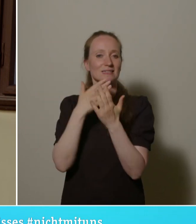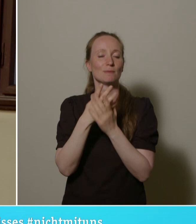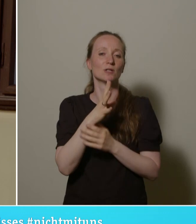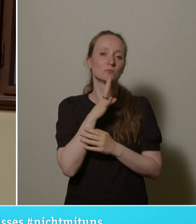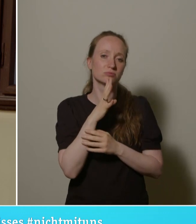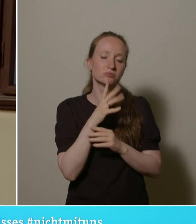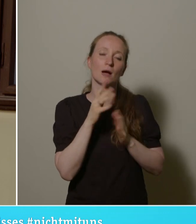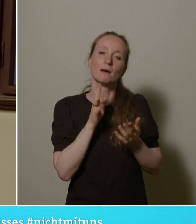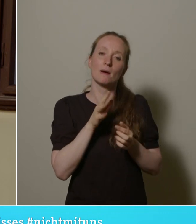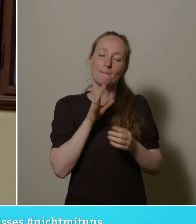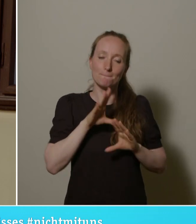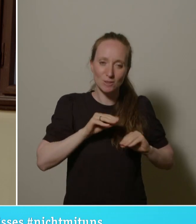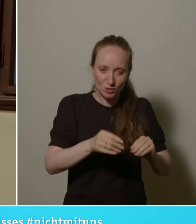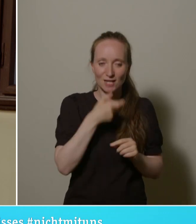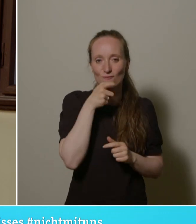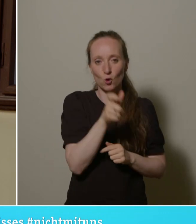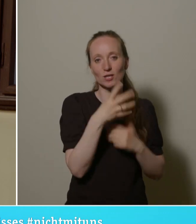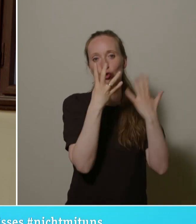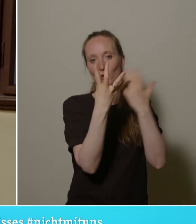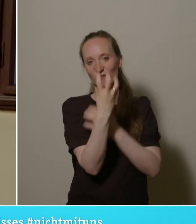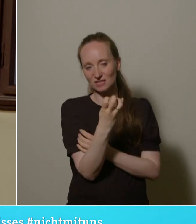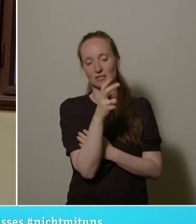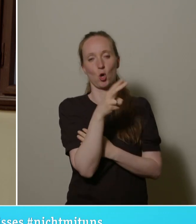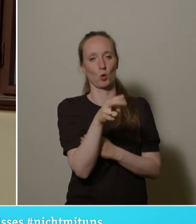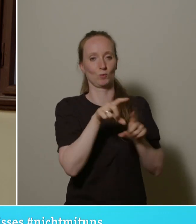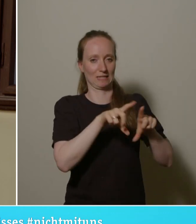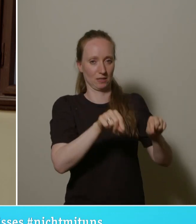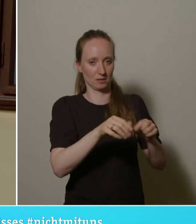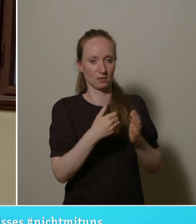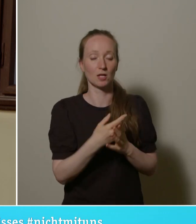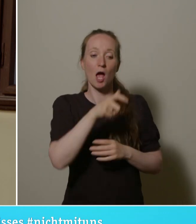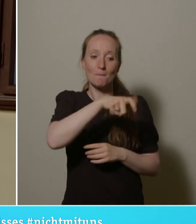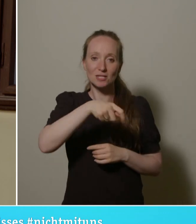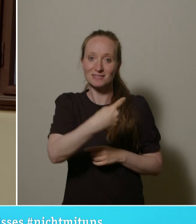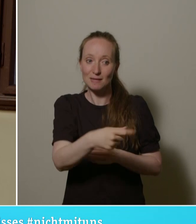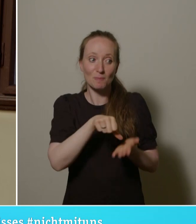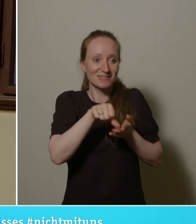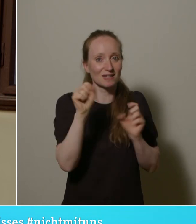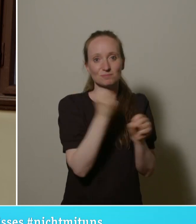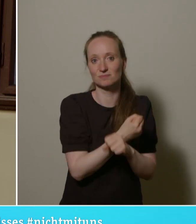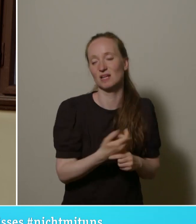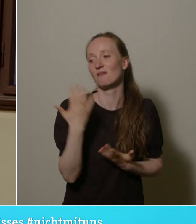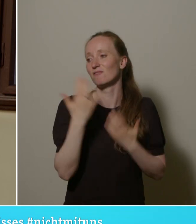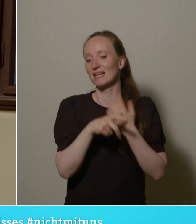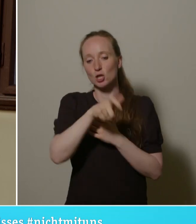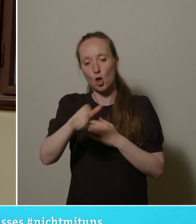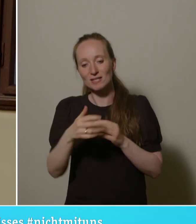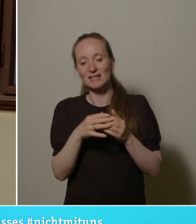bleiben. Also, es geht um die, die sich das nicht leisten können, die auch nicht mehr unterwegs sind, irgendwo außerhalb